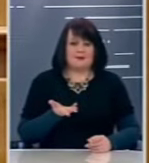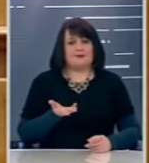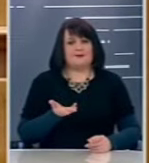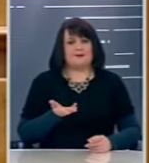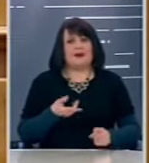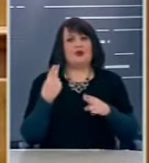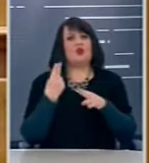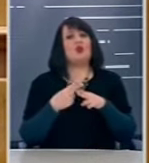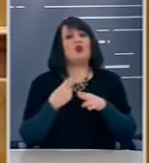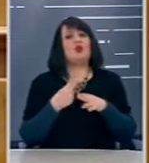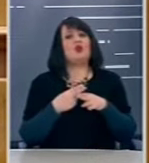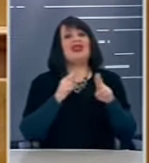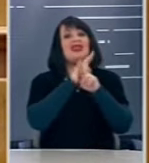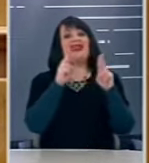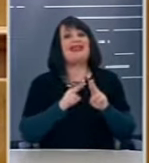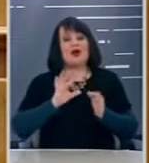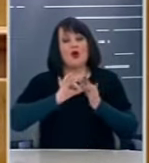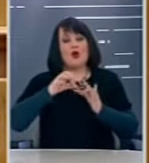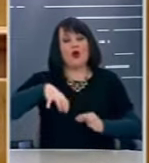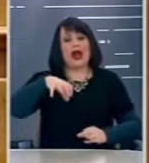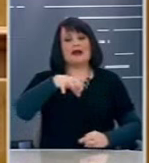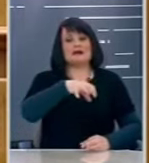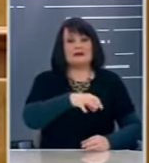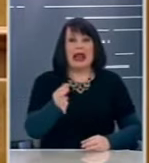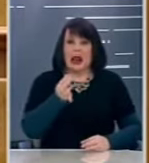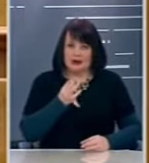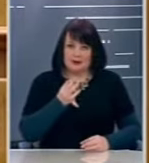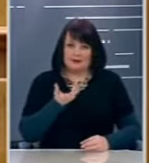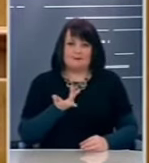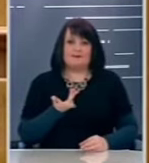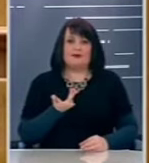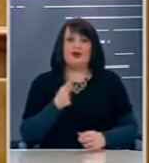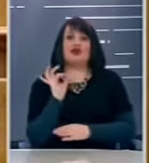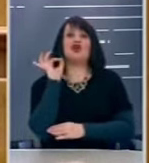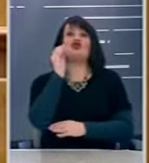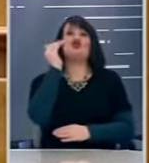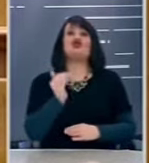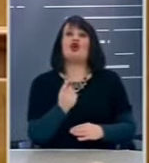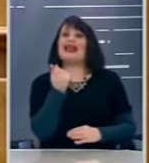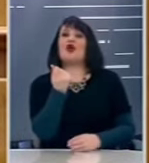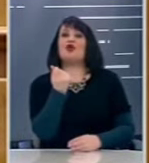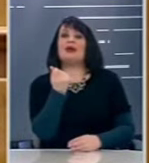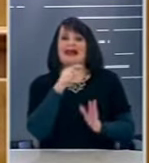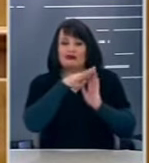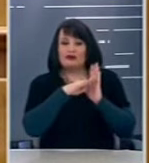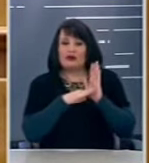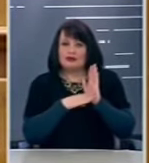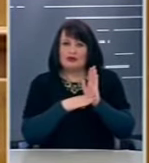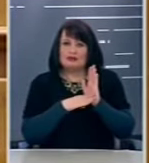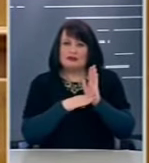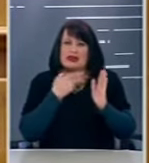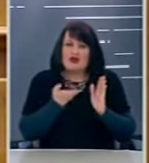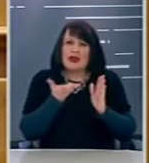τους σημαντικότερους διεθνείς οργανισμούς, ότι οι δημοσιονομικοί στόχοι υπερκαλύπτονται και η